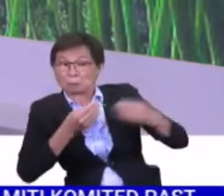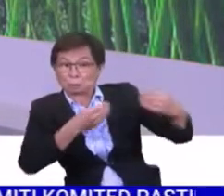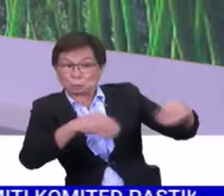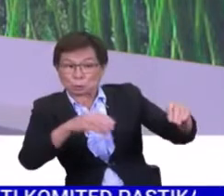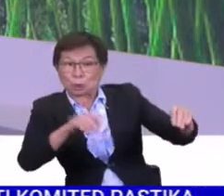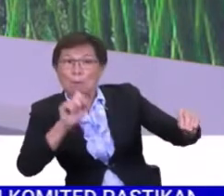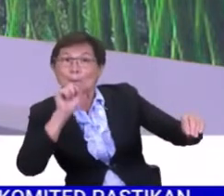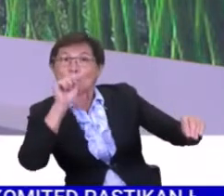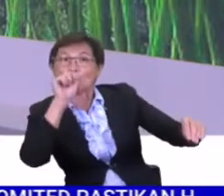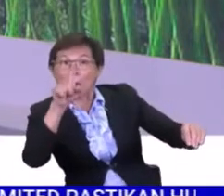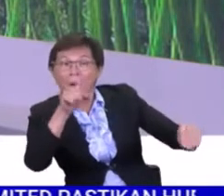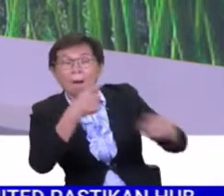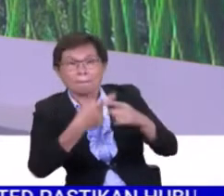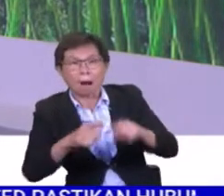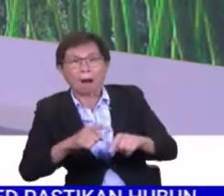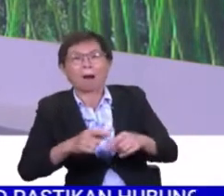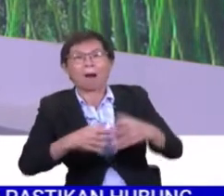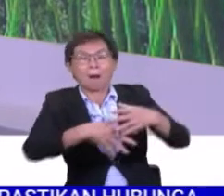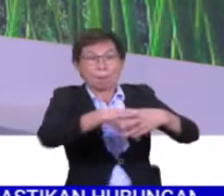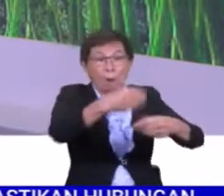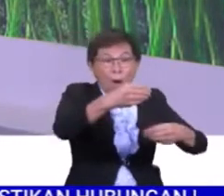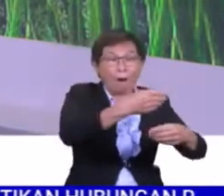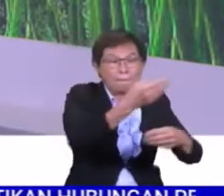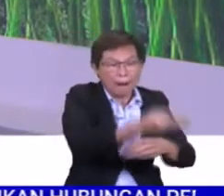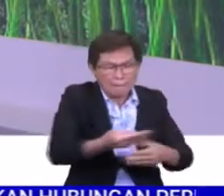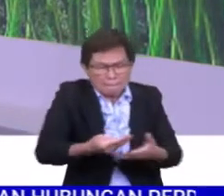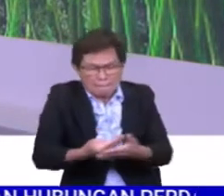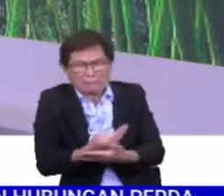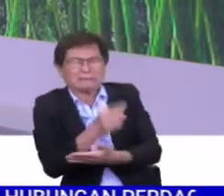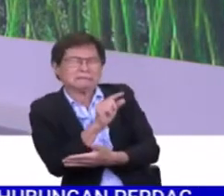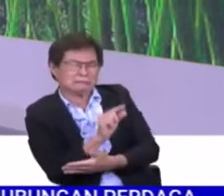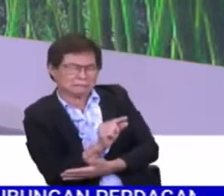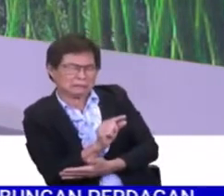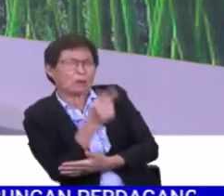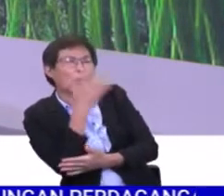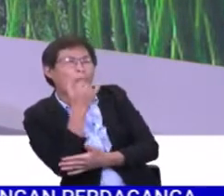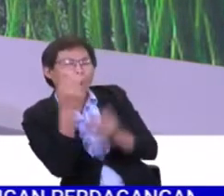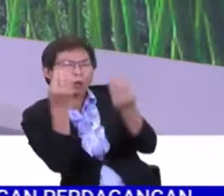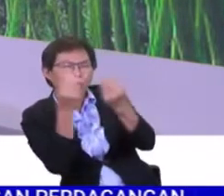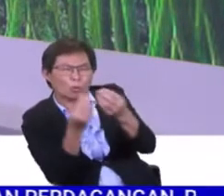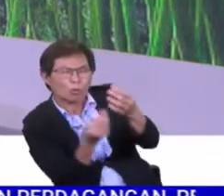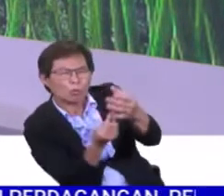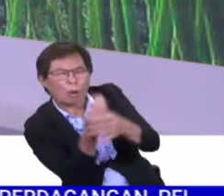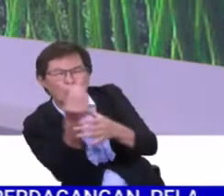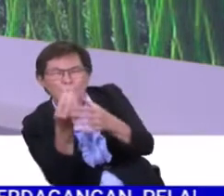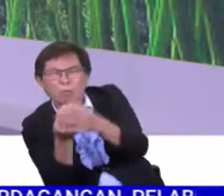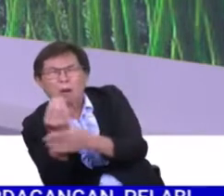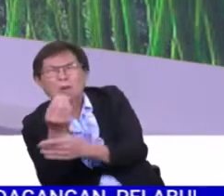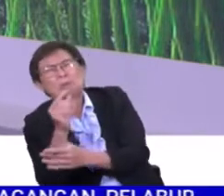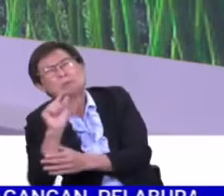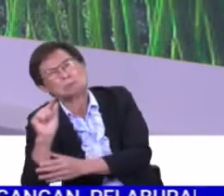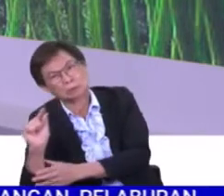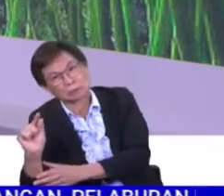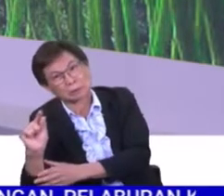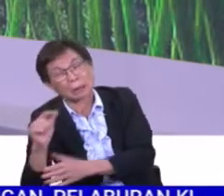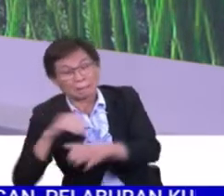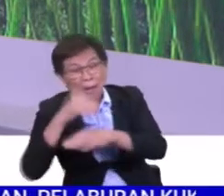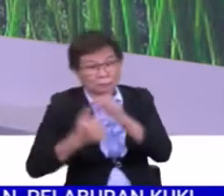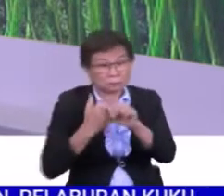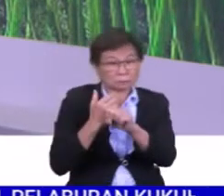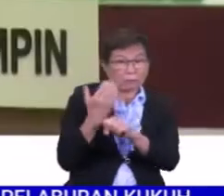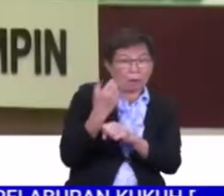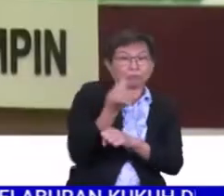yang tinggi. Namun, pengeluaran bahan mentah masih rendah berikutan jumlah penanam yang kurang. Pada tahun